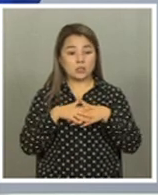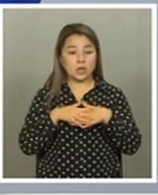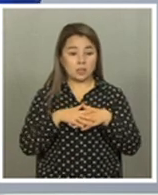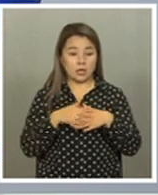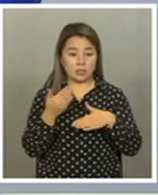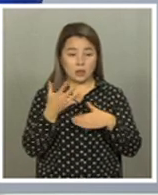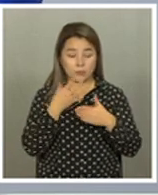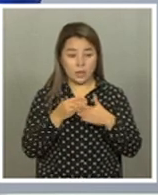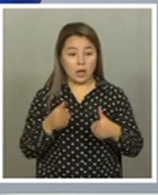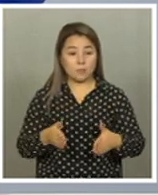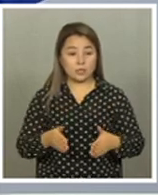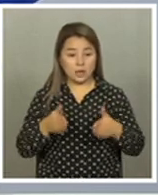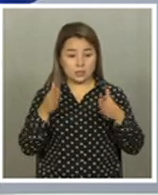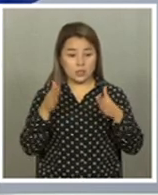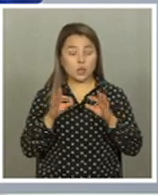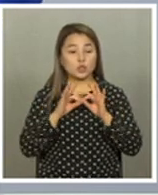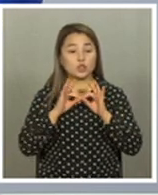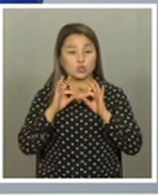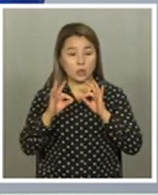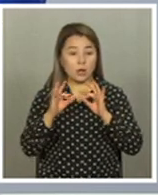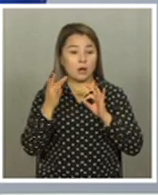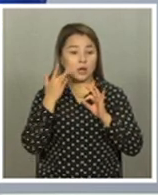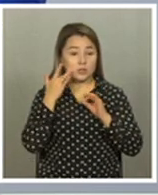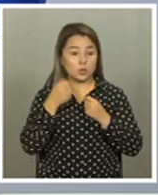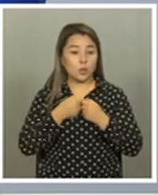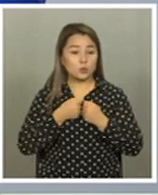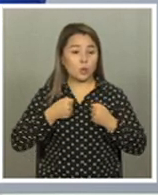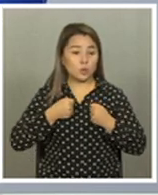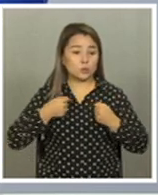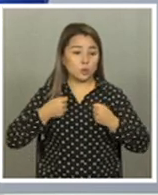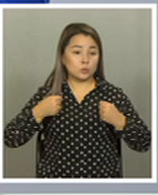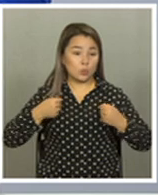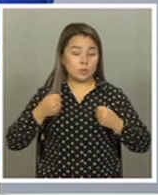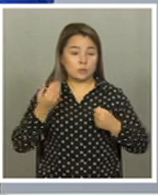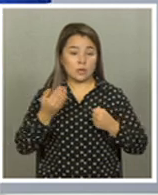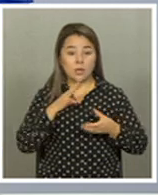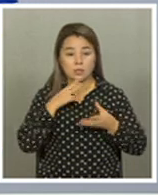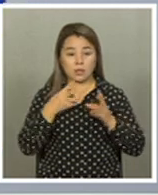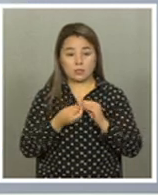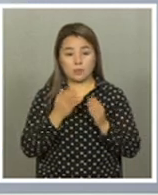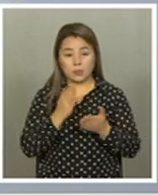қабырғасы жұқа үнемі созылуға бейім болып келеді.